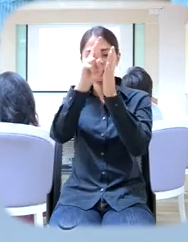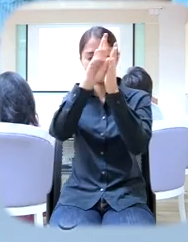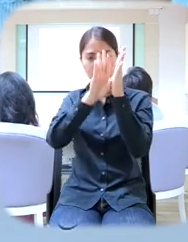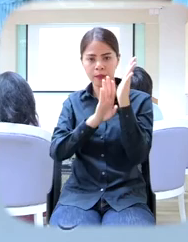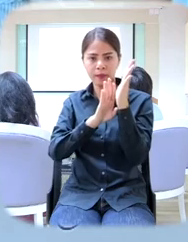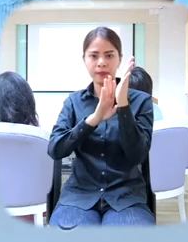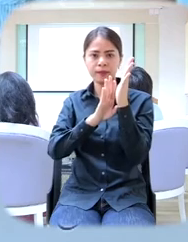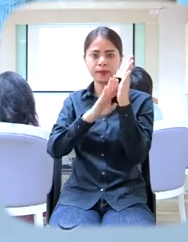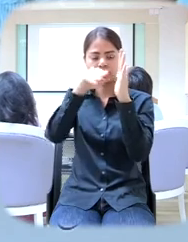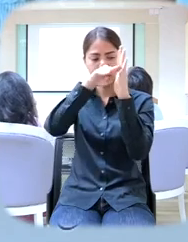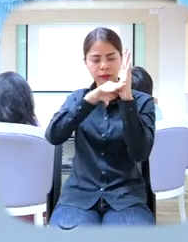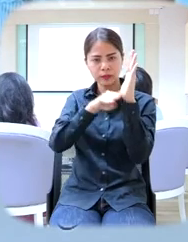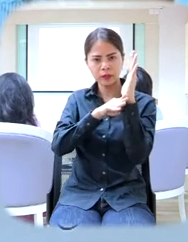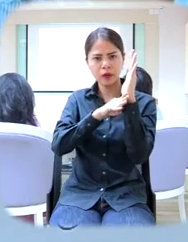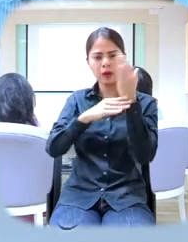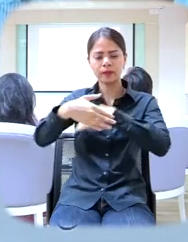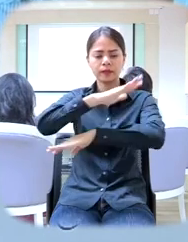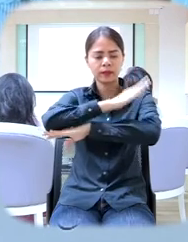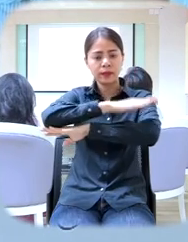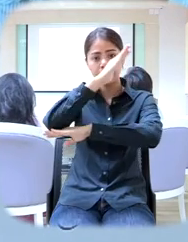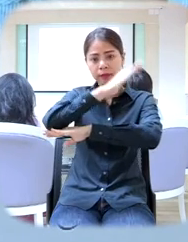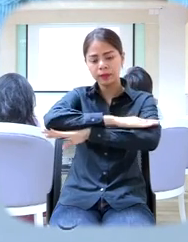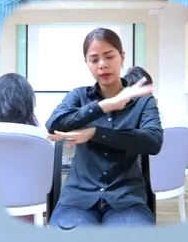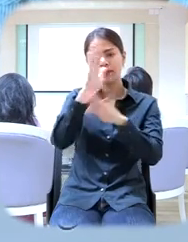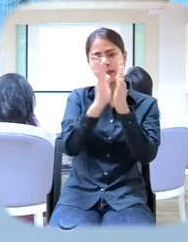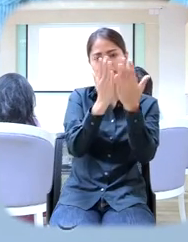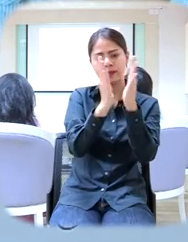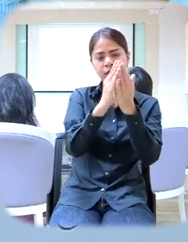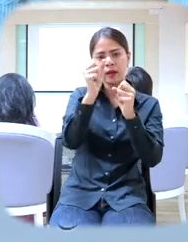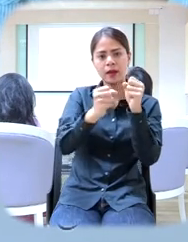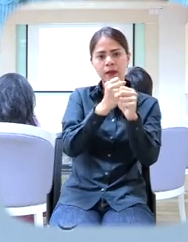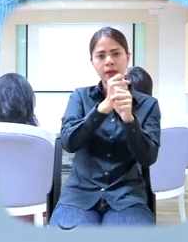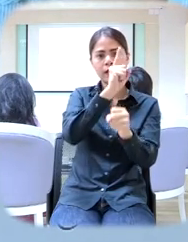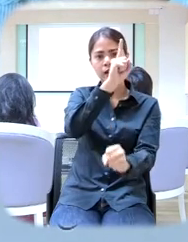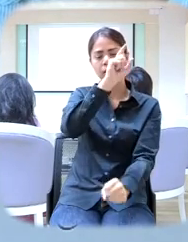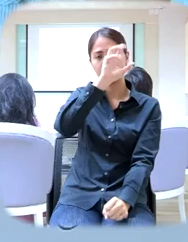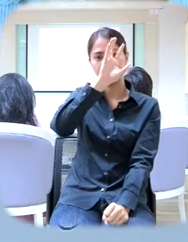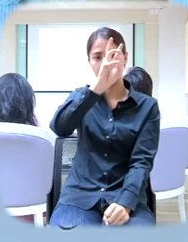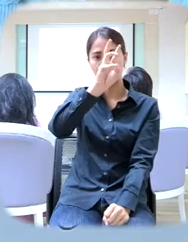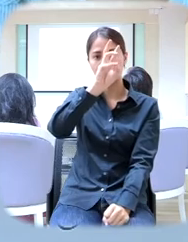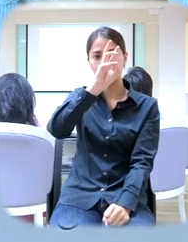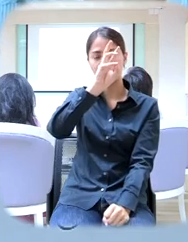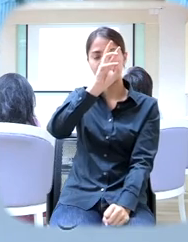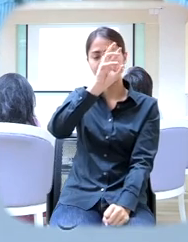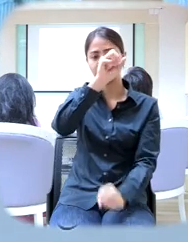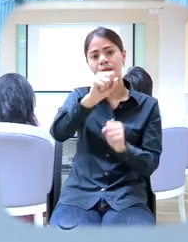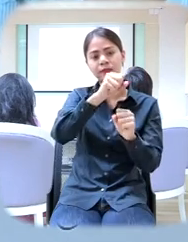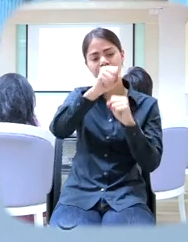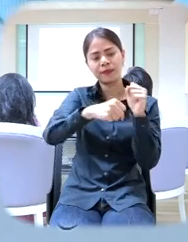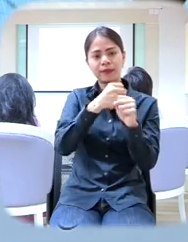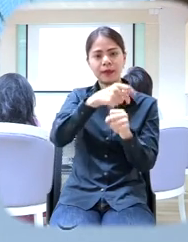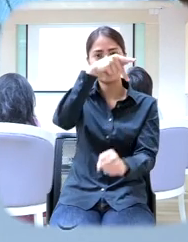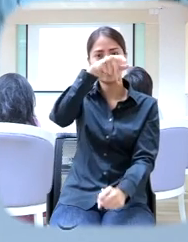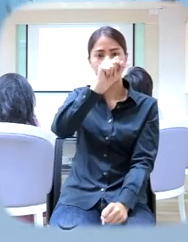ที่มีการตีพิมพ์หนังสือที่เกี่ยวกับเรื่องนี้ก็คือช่วงปีคศ1627หรือพศ2170นะครับโดยประม